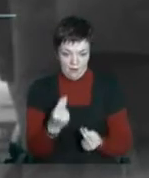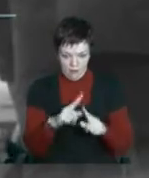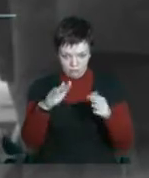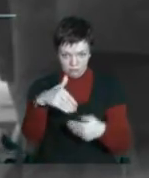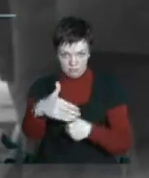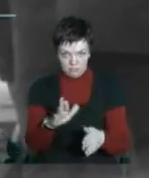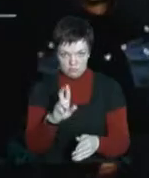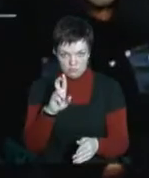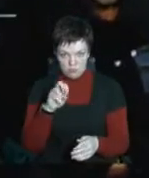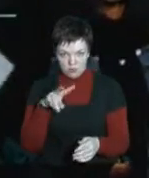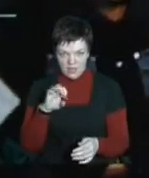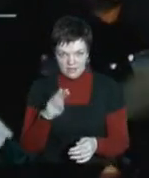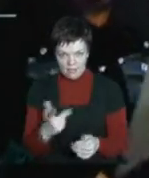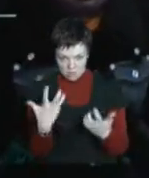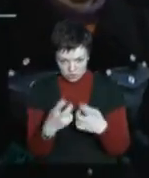на мешках с бюллетенями.